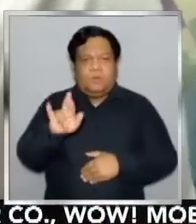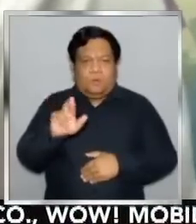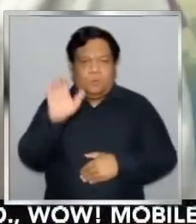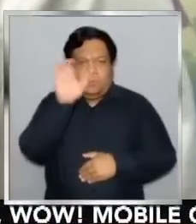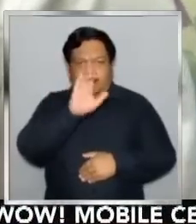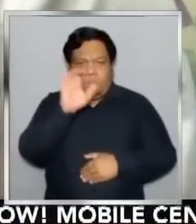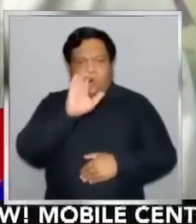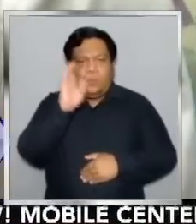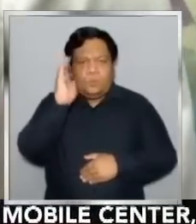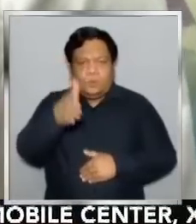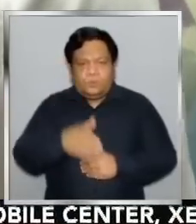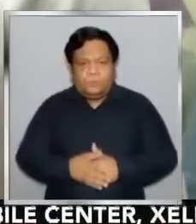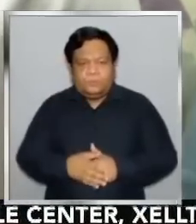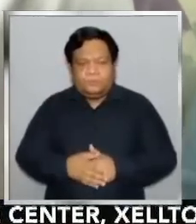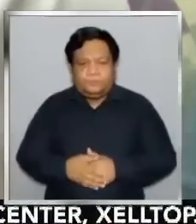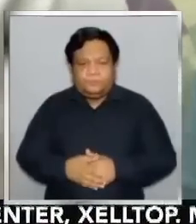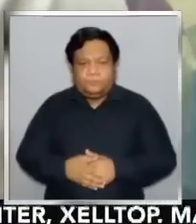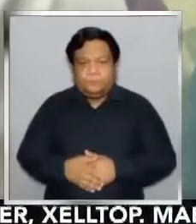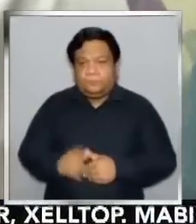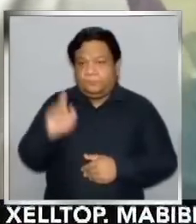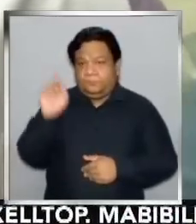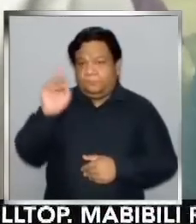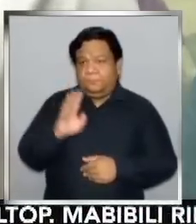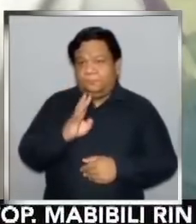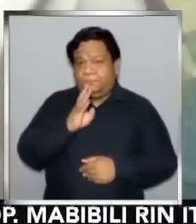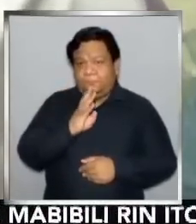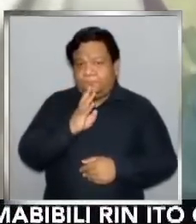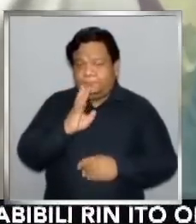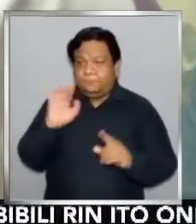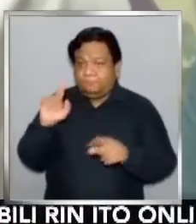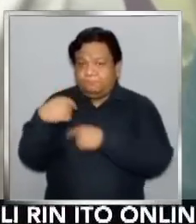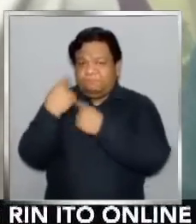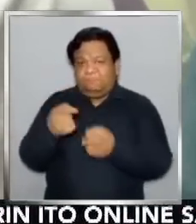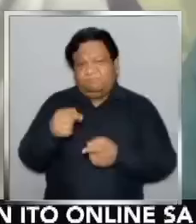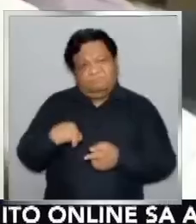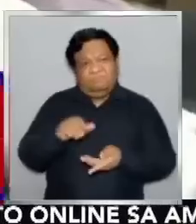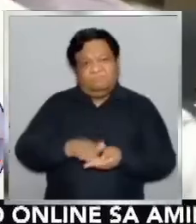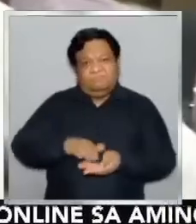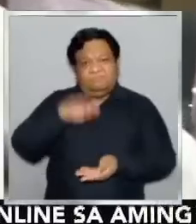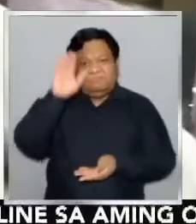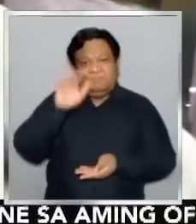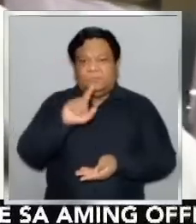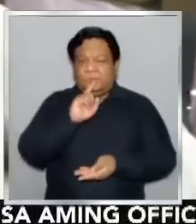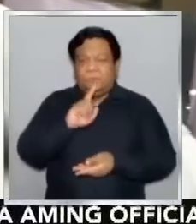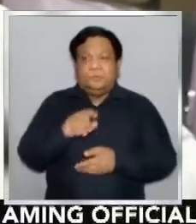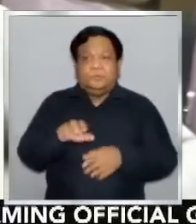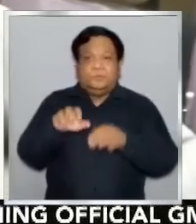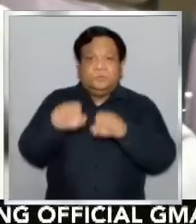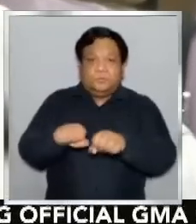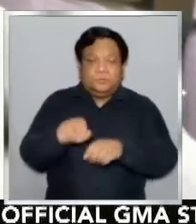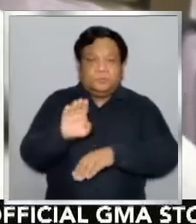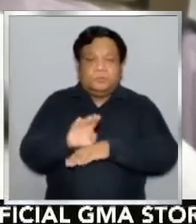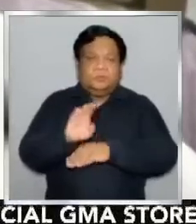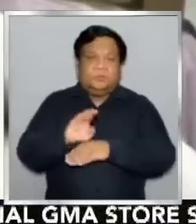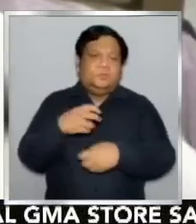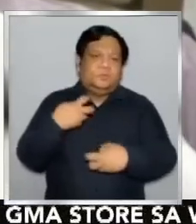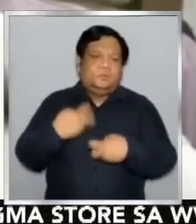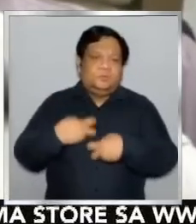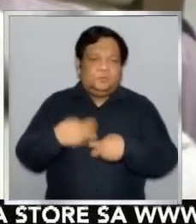yung pinakamalaki kasi mahirap din naman sa totoo lang, mahirap hulihin ang ganitong negosyo. Criminal case yan, may kulong yan, tax evasion